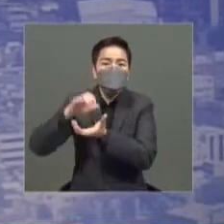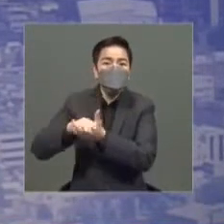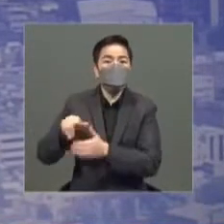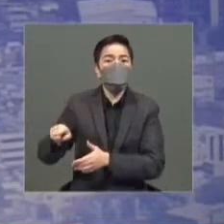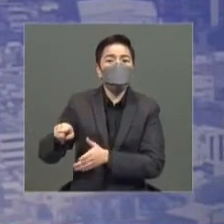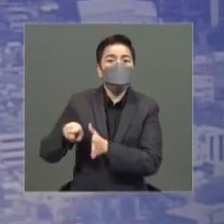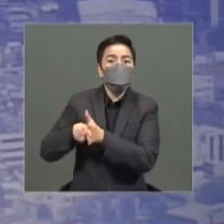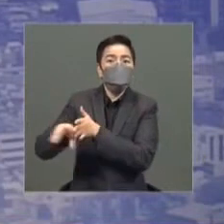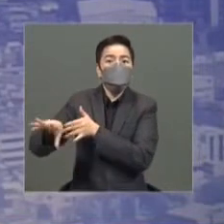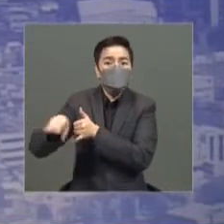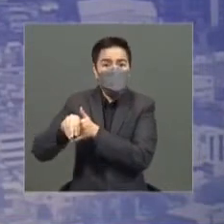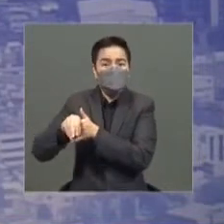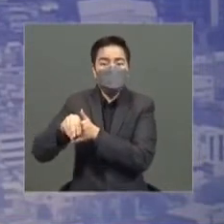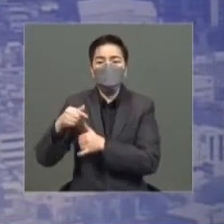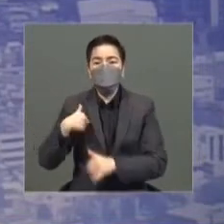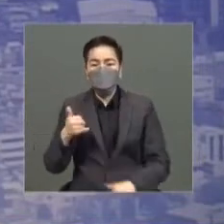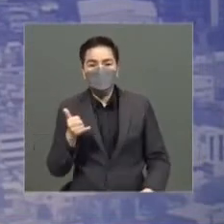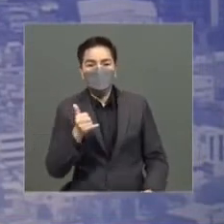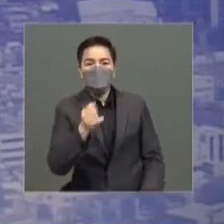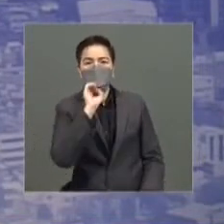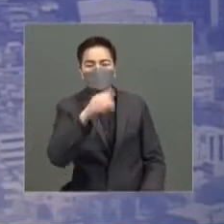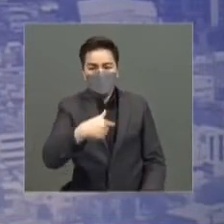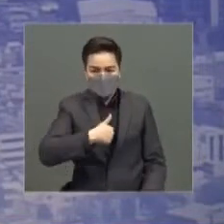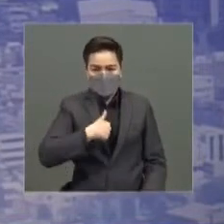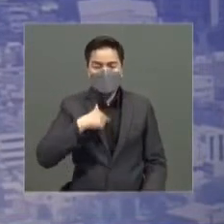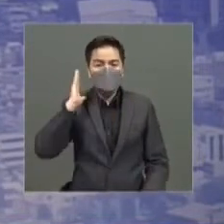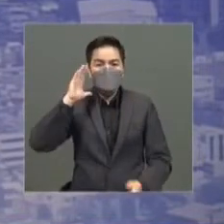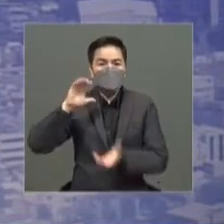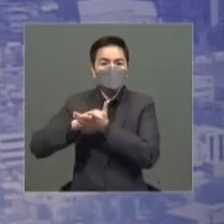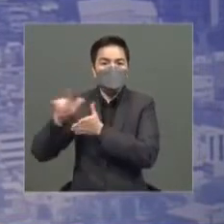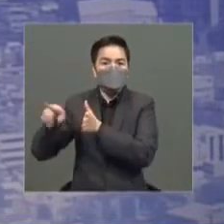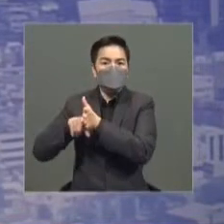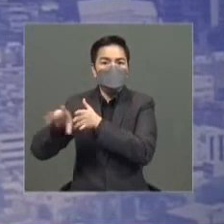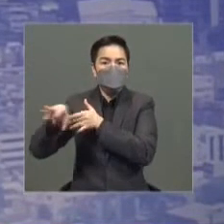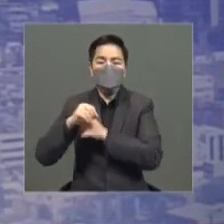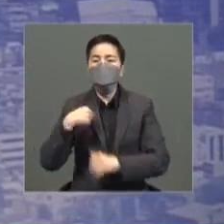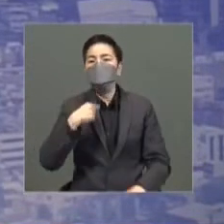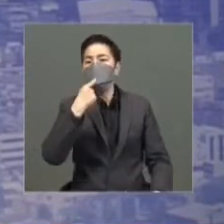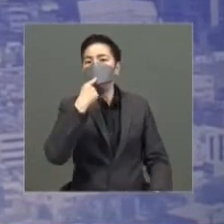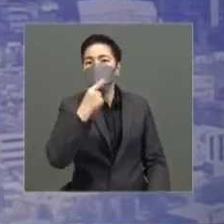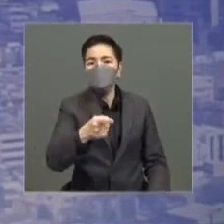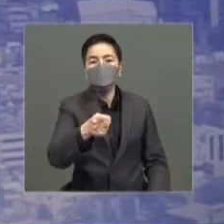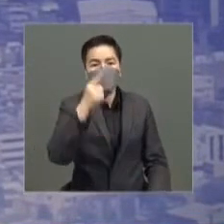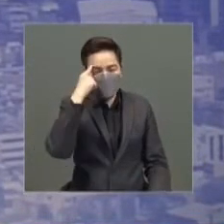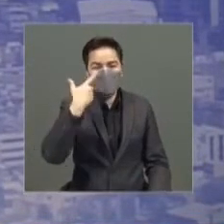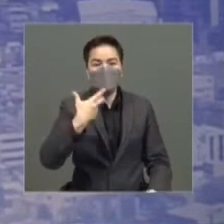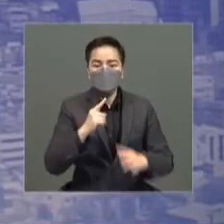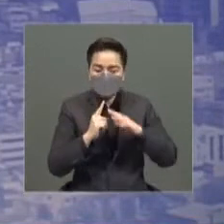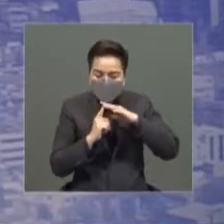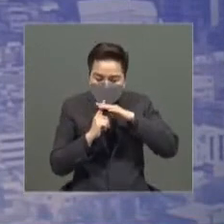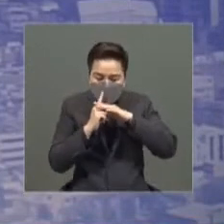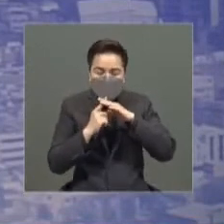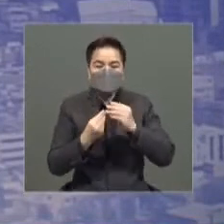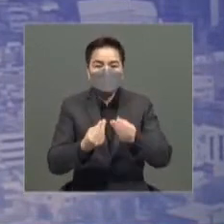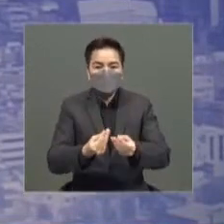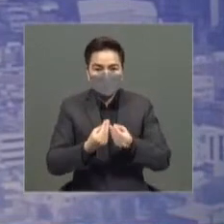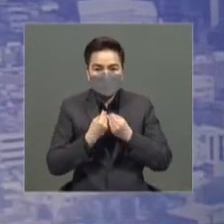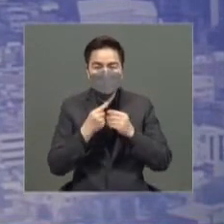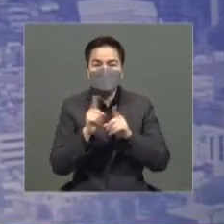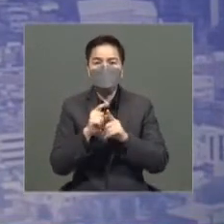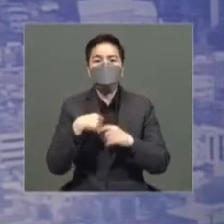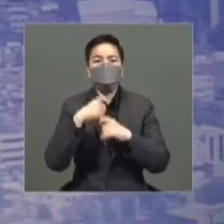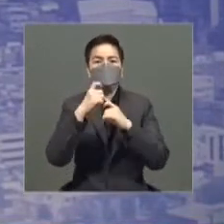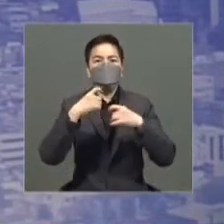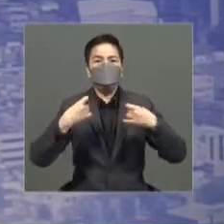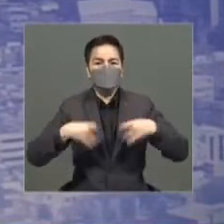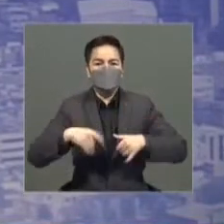เชื้อเดินเข้าไปในโรงพยาบาลแล้วแจ้งประวัติกับบุคลากรทางการแพทย์เขาก็จะรับตรวจค่ะเพราะว่ามีความเป็น